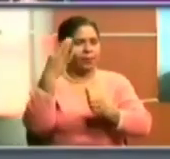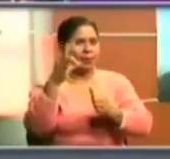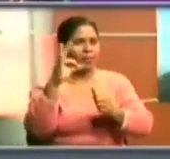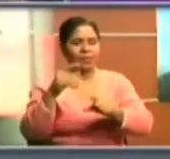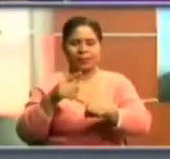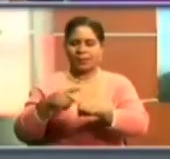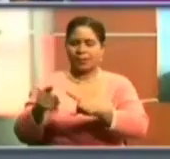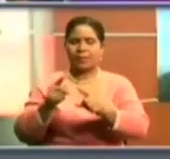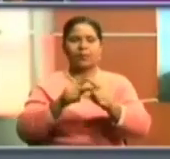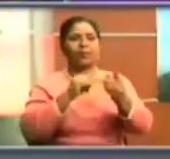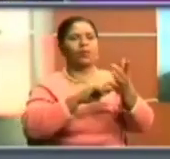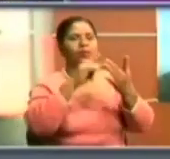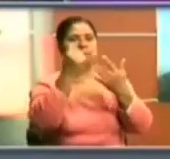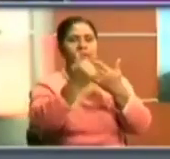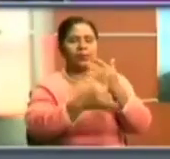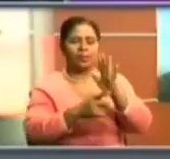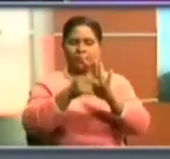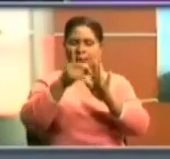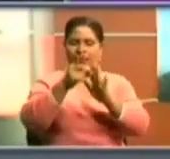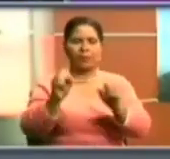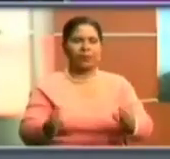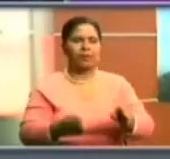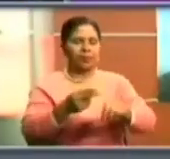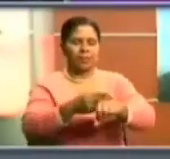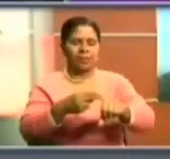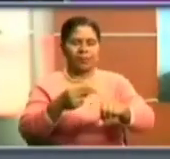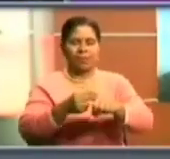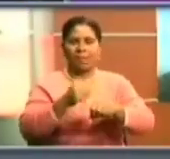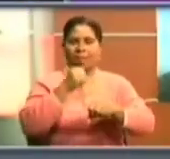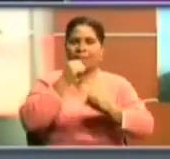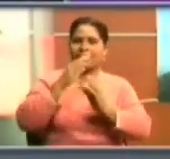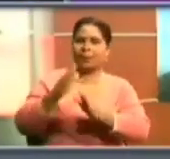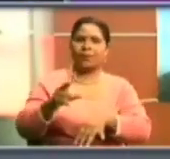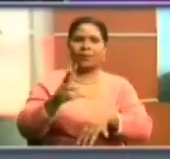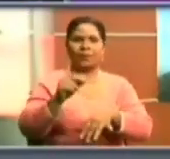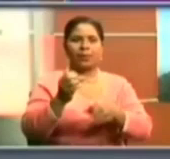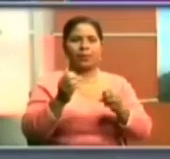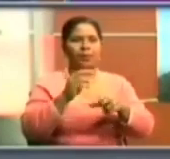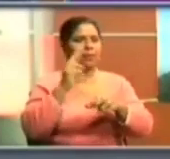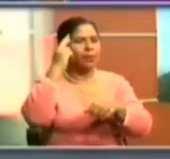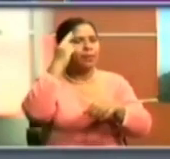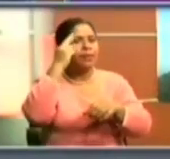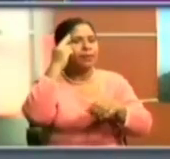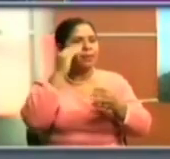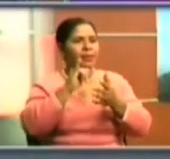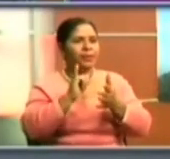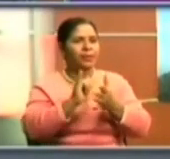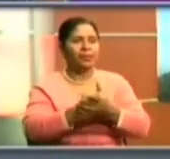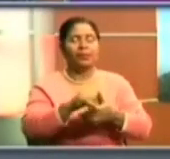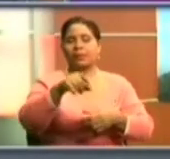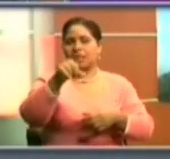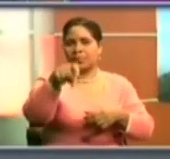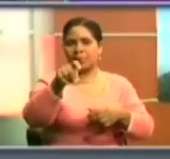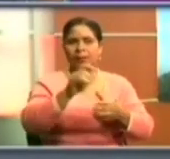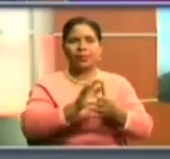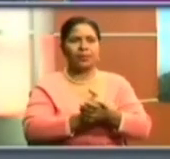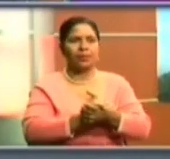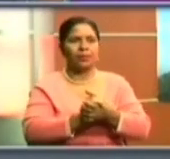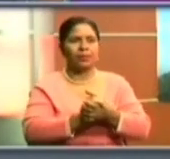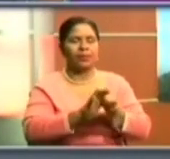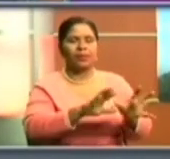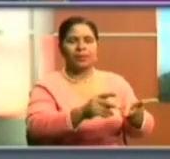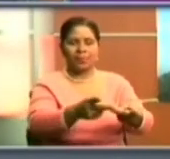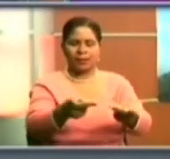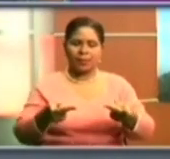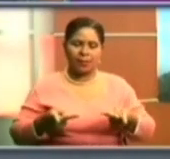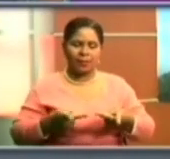divers projets de développement. Une occasion Haïti pas de négliger pour en pile raison. Il est donc indispensable que soient mis en